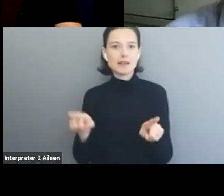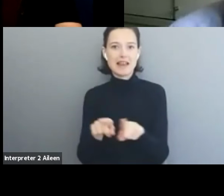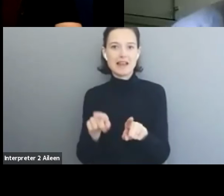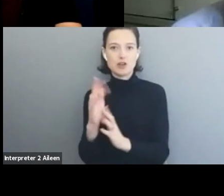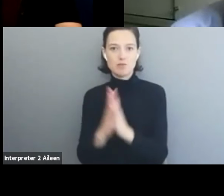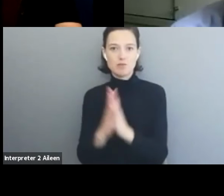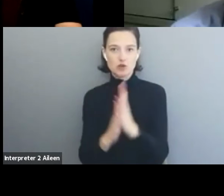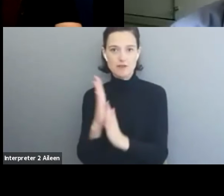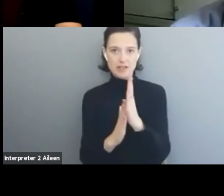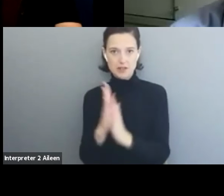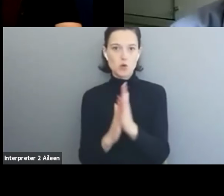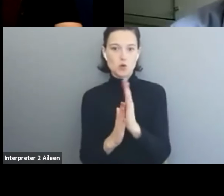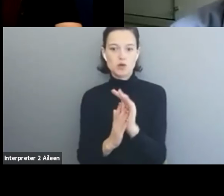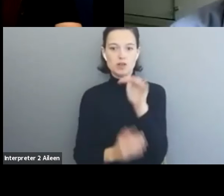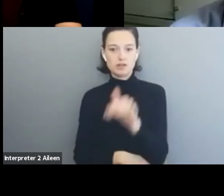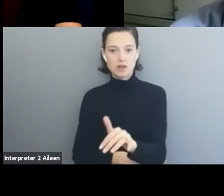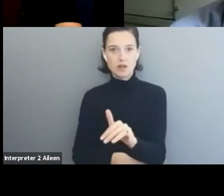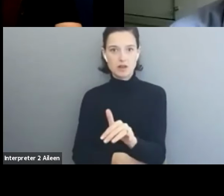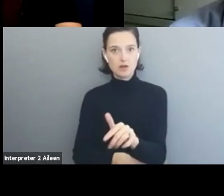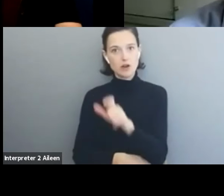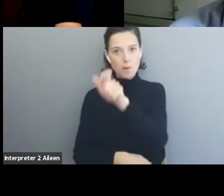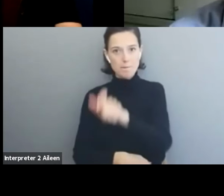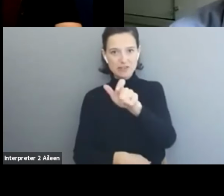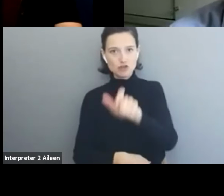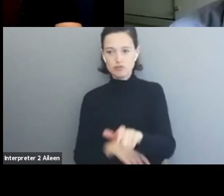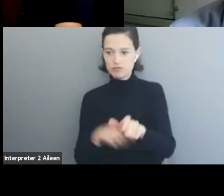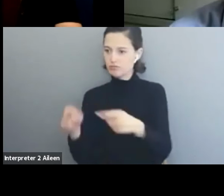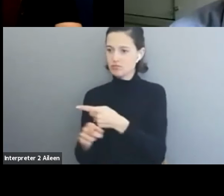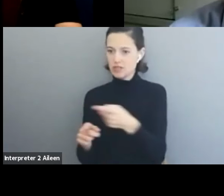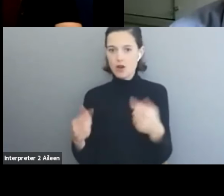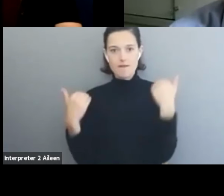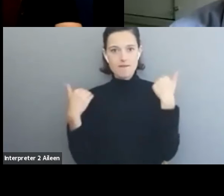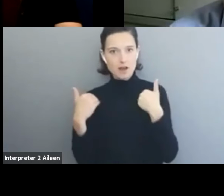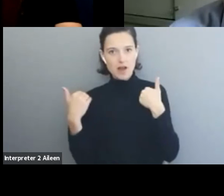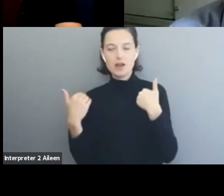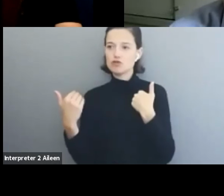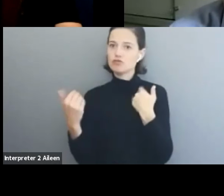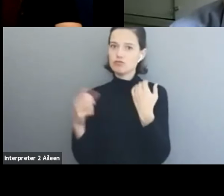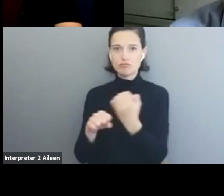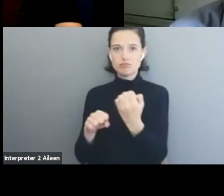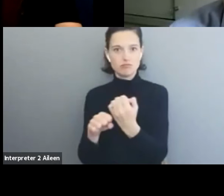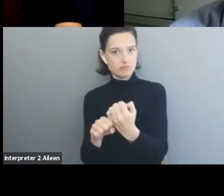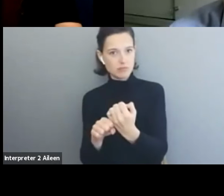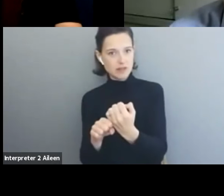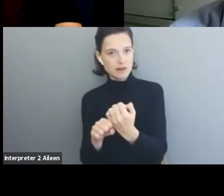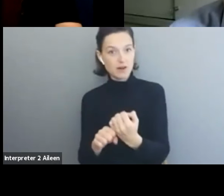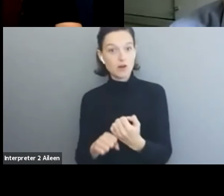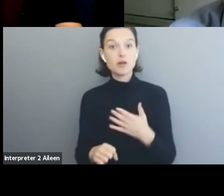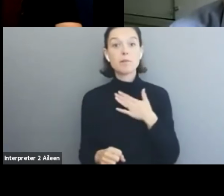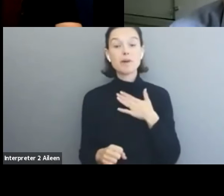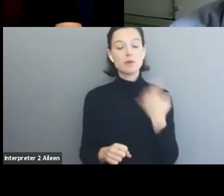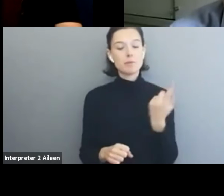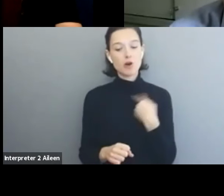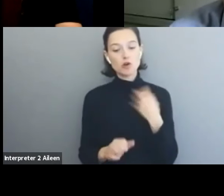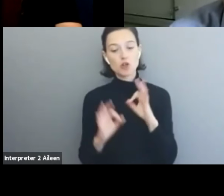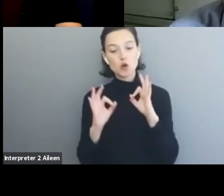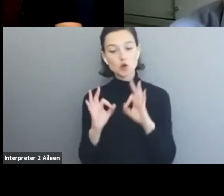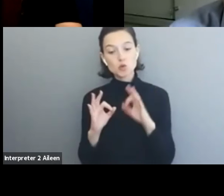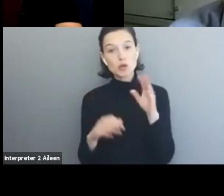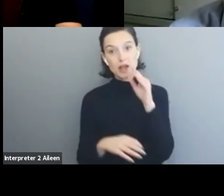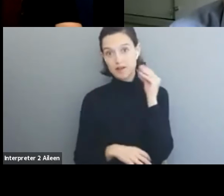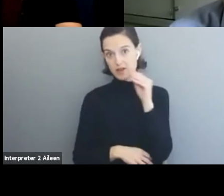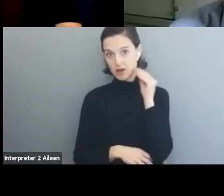haben und oder sind ja auch handelnde Menschen. Und wir machen immer gute Erfahrungen auch bei uns in der Beratung. Der Alexander Fixel wird